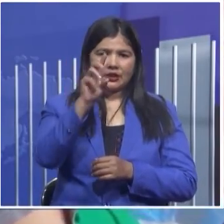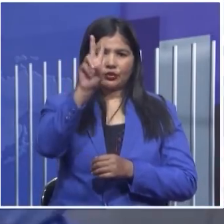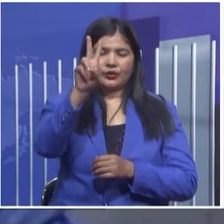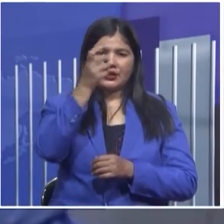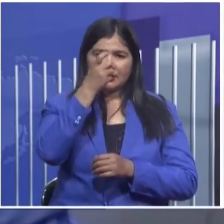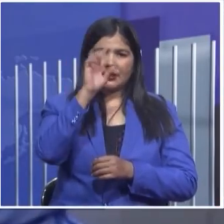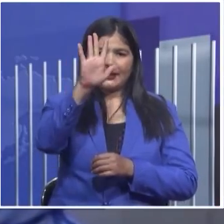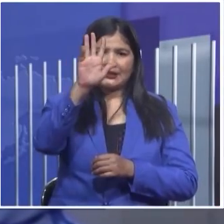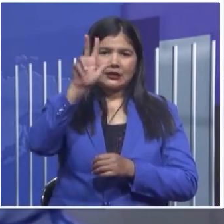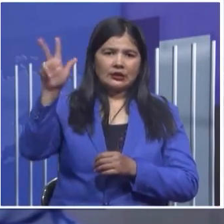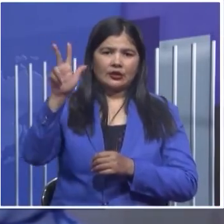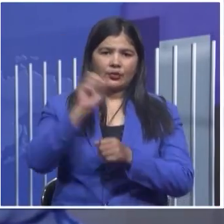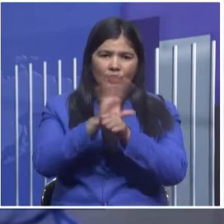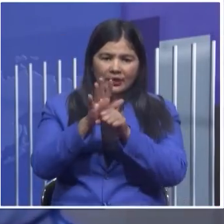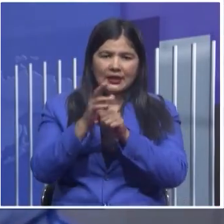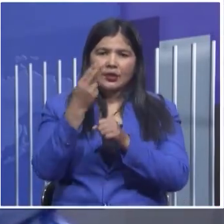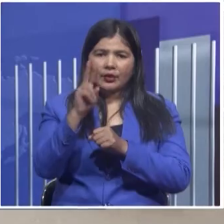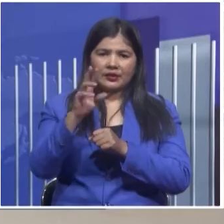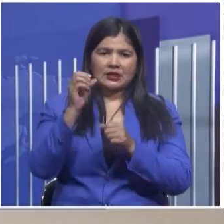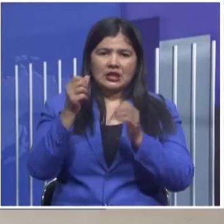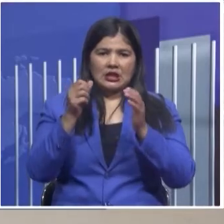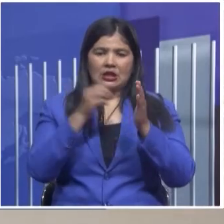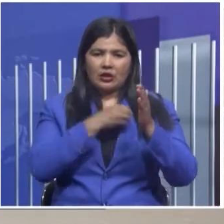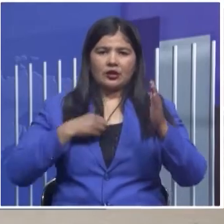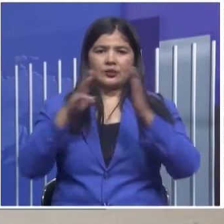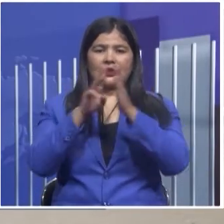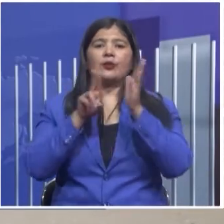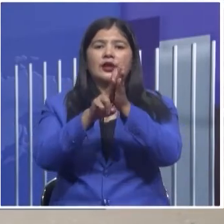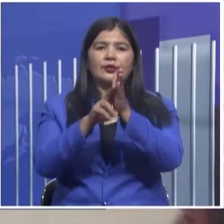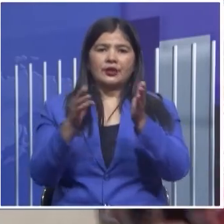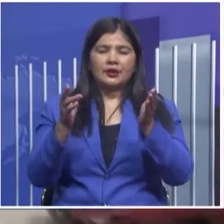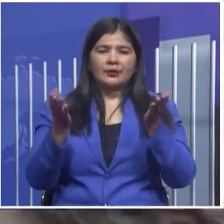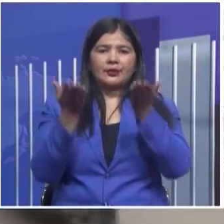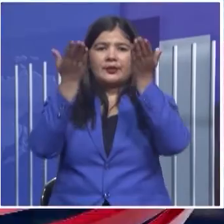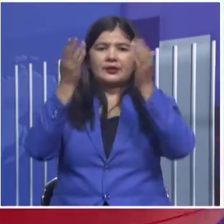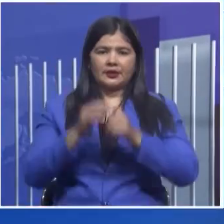10,258 जनामा कोरोना भाइरसको संक्रमण पुष्टि। अस्पतालहरूमा भर्ना हुने दरमा पनि वृद्धि।